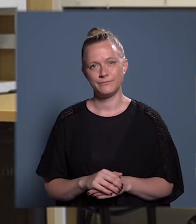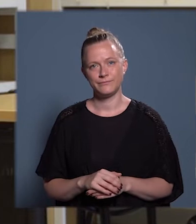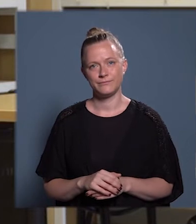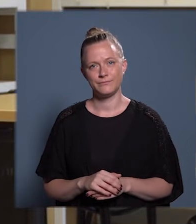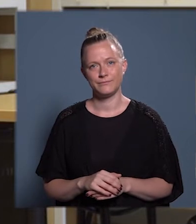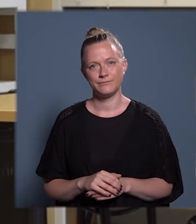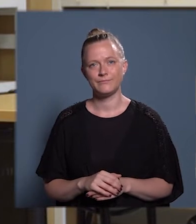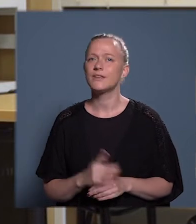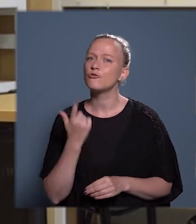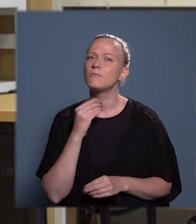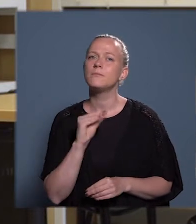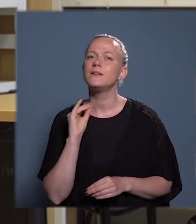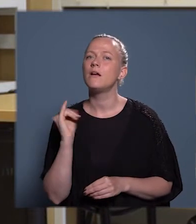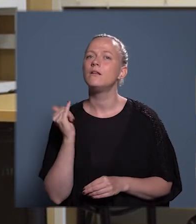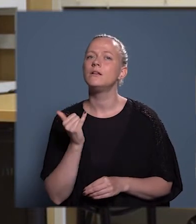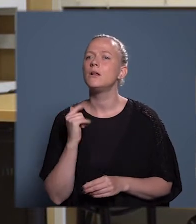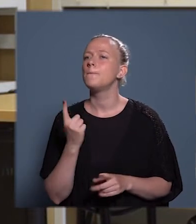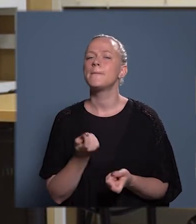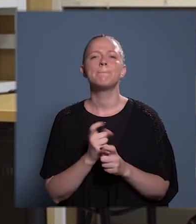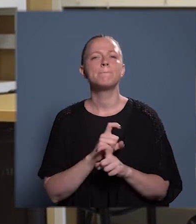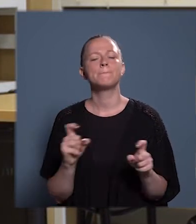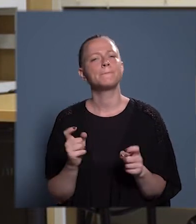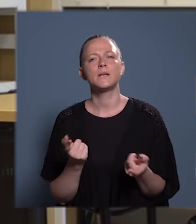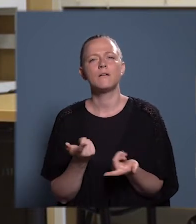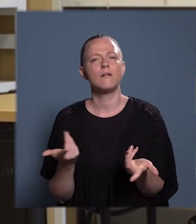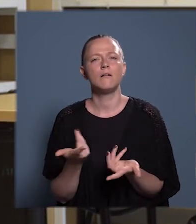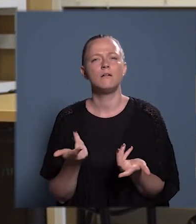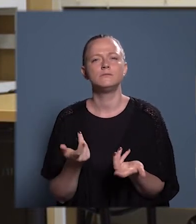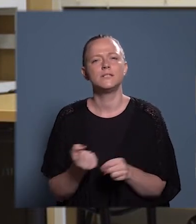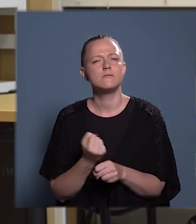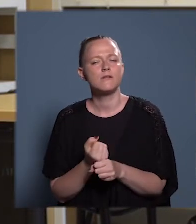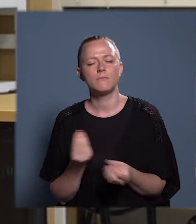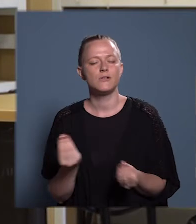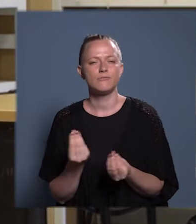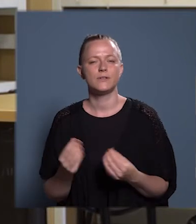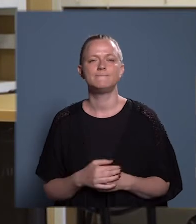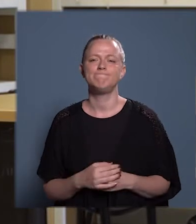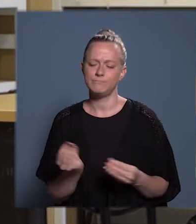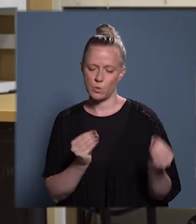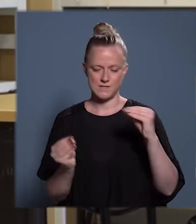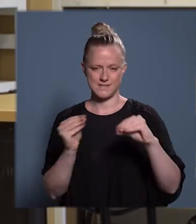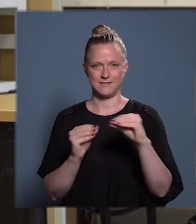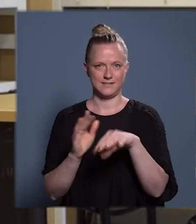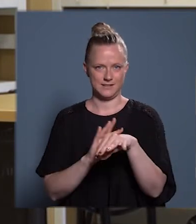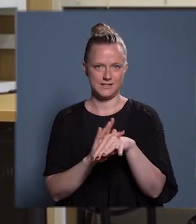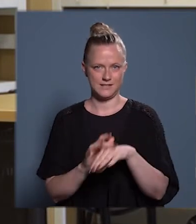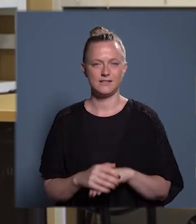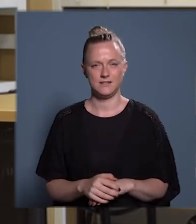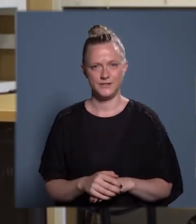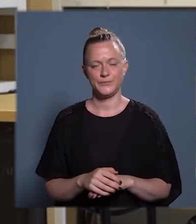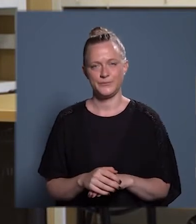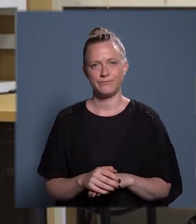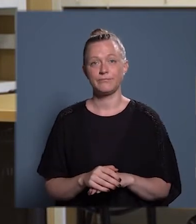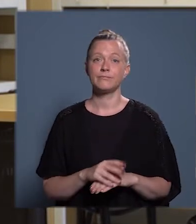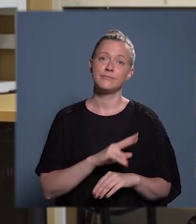Mit jelent a lila szín? Mitől izgalmas? Hát egy összetett szín, a kék